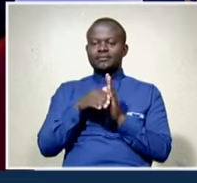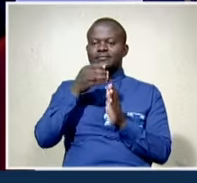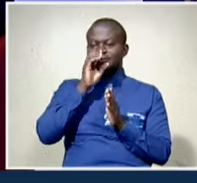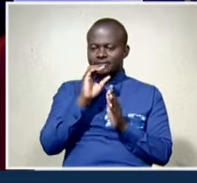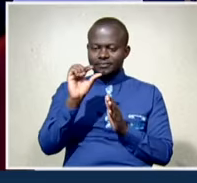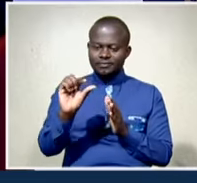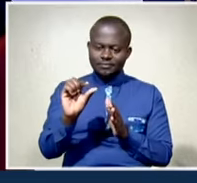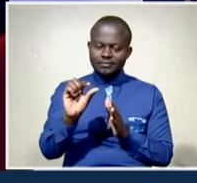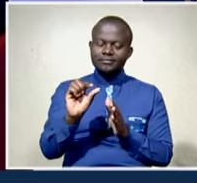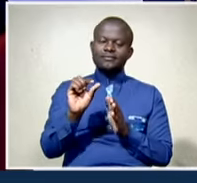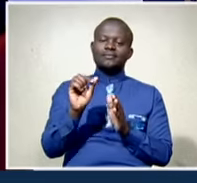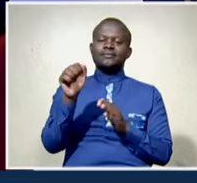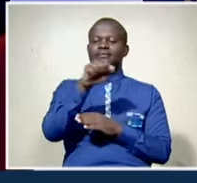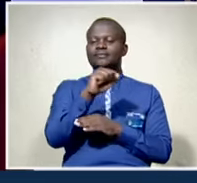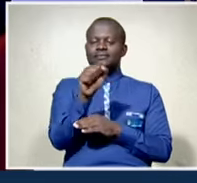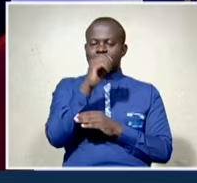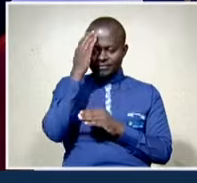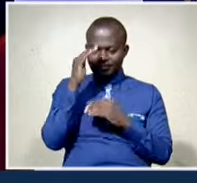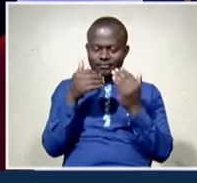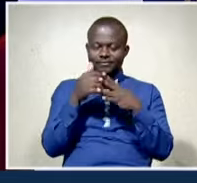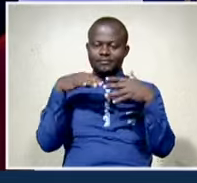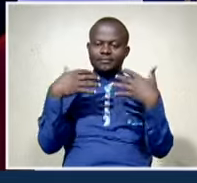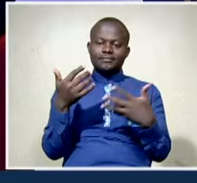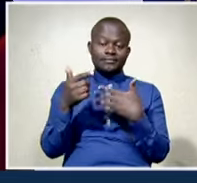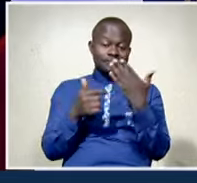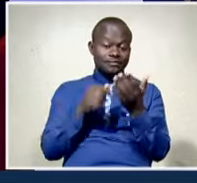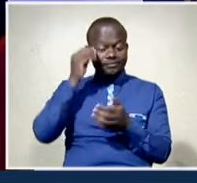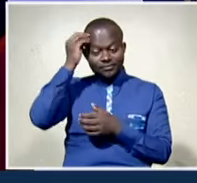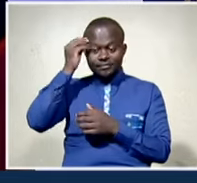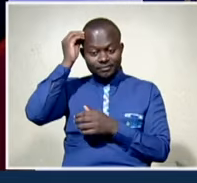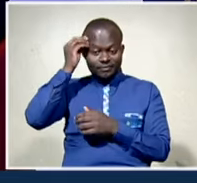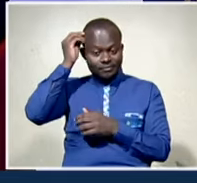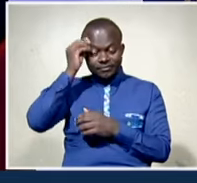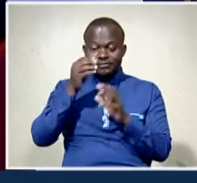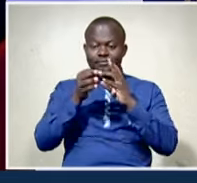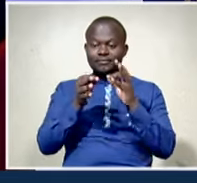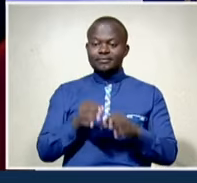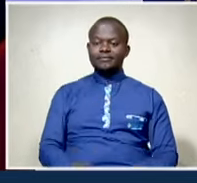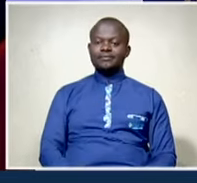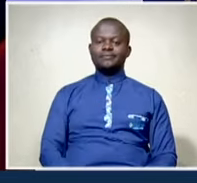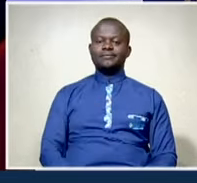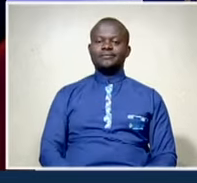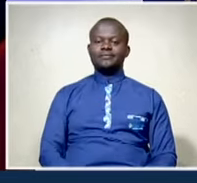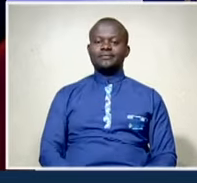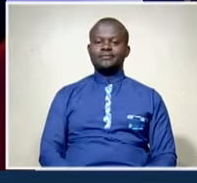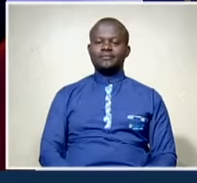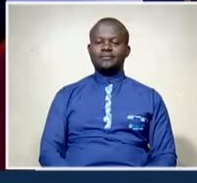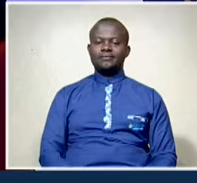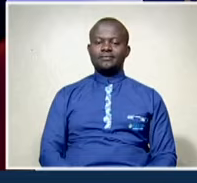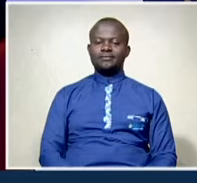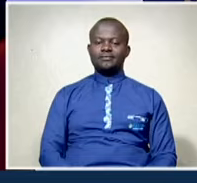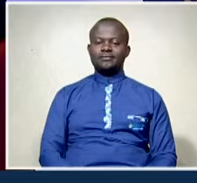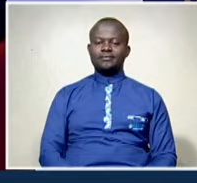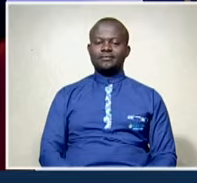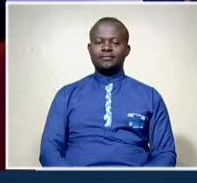inzoga nkeya abatwara ibinyabiziga bakamenya uko babigenda ibyo byo nabo bari kugenda babibasobanurira yego of course